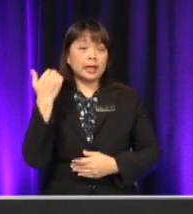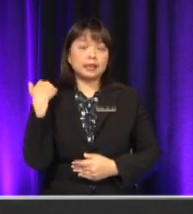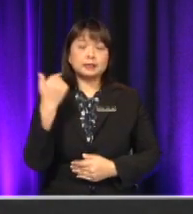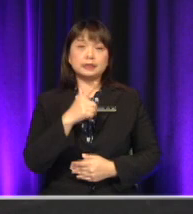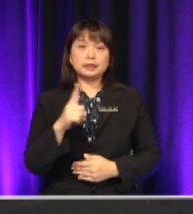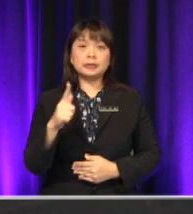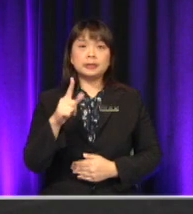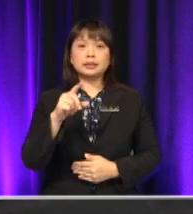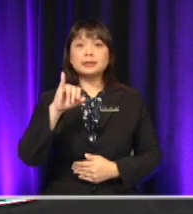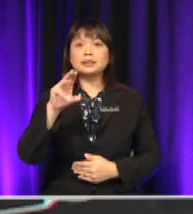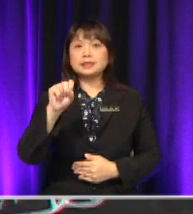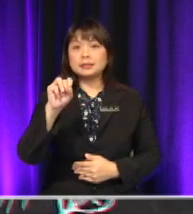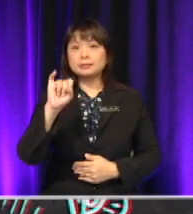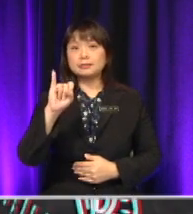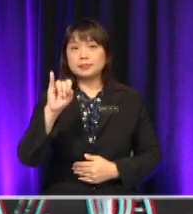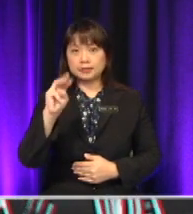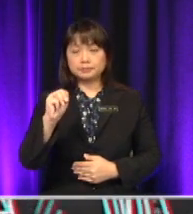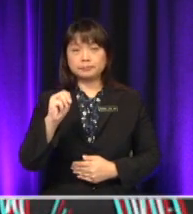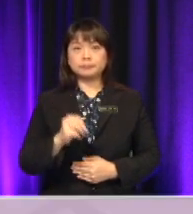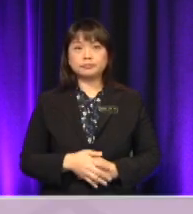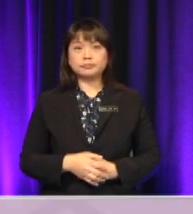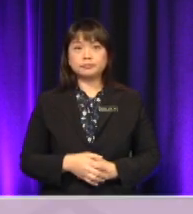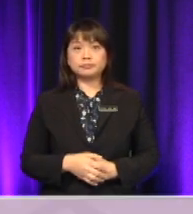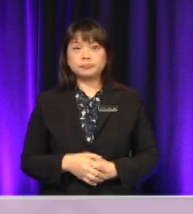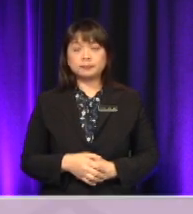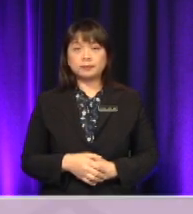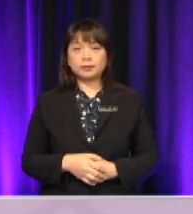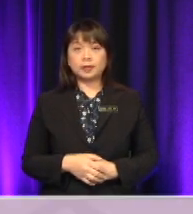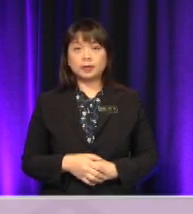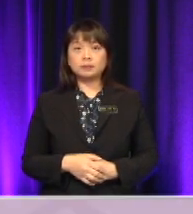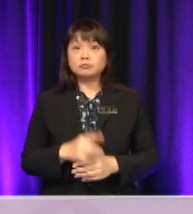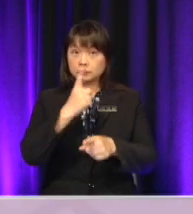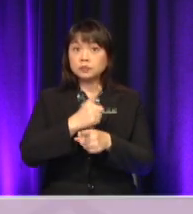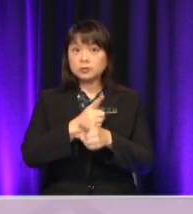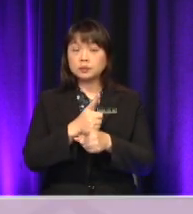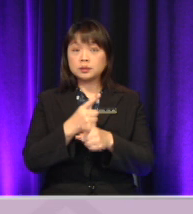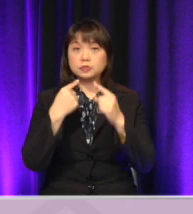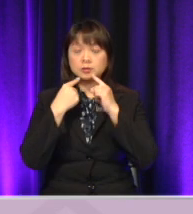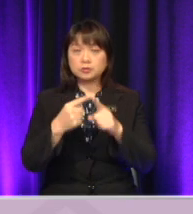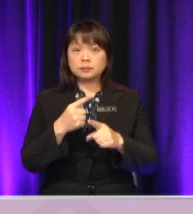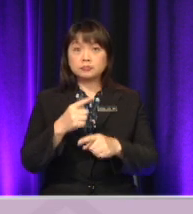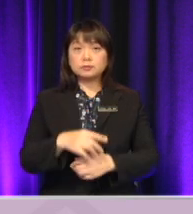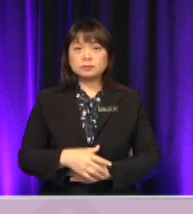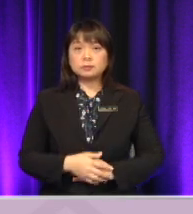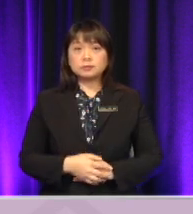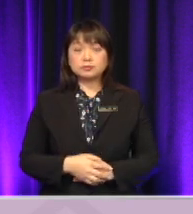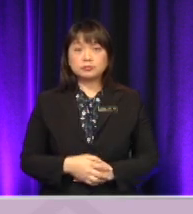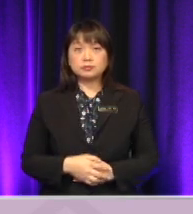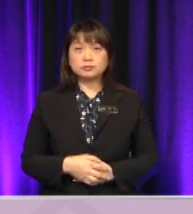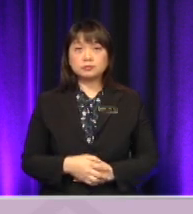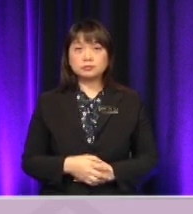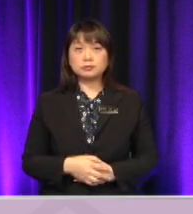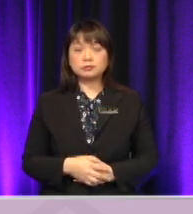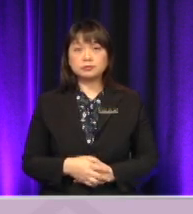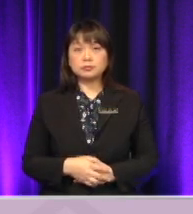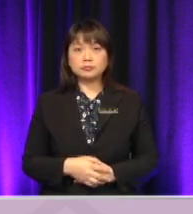betul. Kita tengok betul tak semua jawapannya. Tepat kan? Sesuatu yang tetap sama yang serupa. Diubah dimanipulasi. Yang terbaiknya tahu apa? Hanif kaitkan dengan